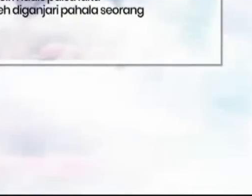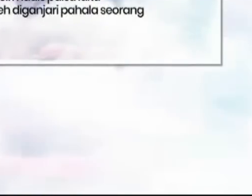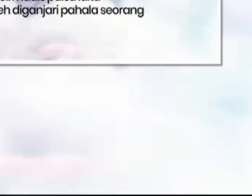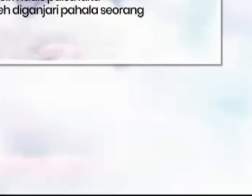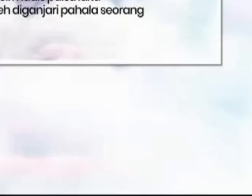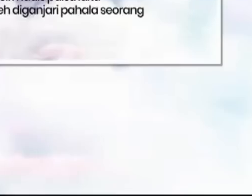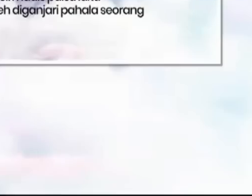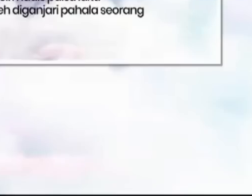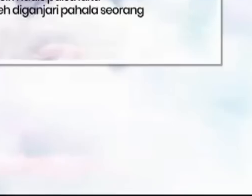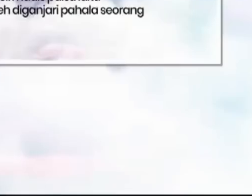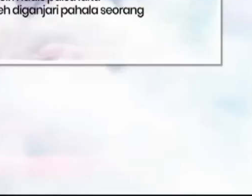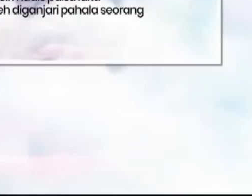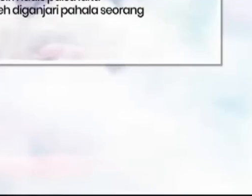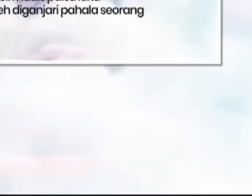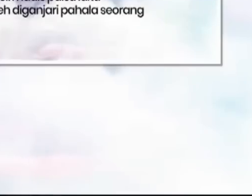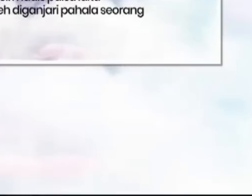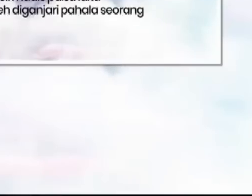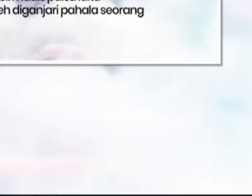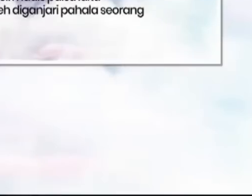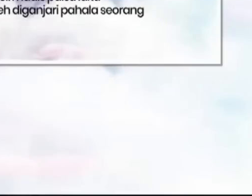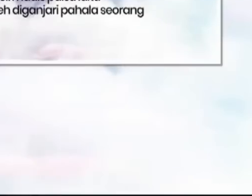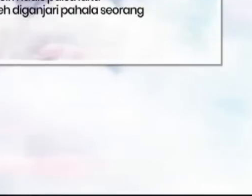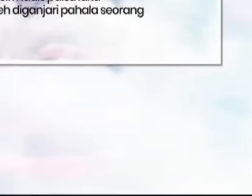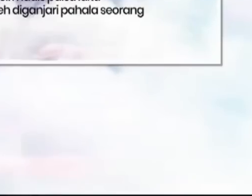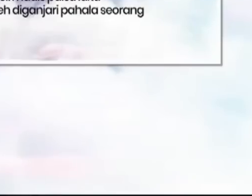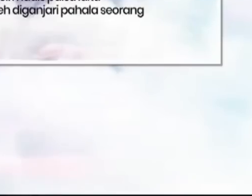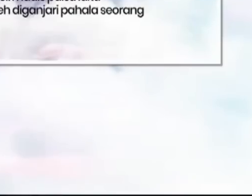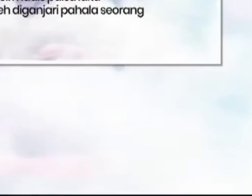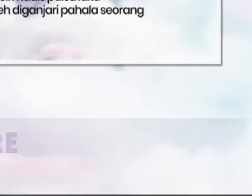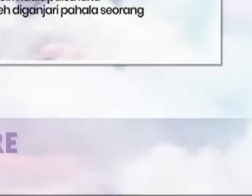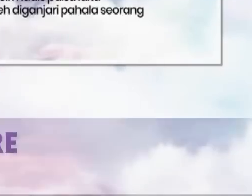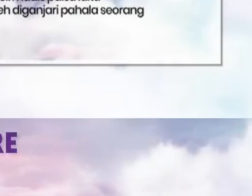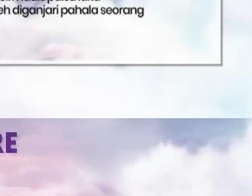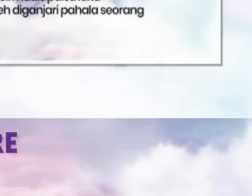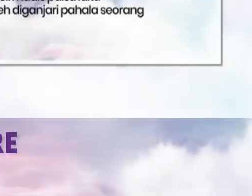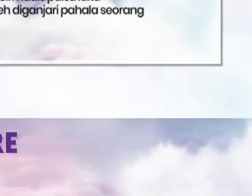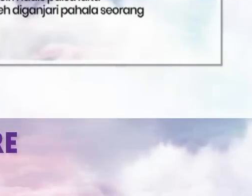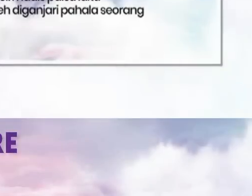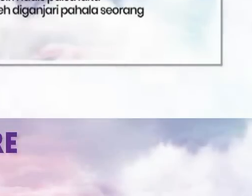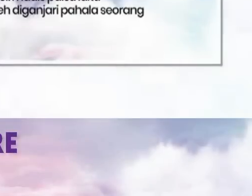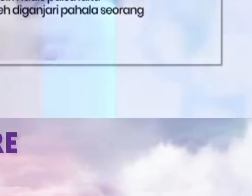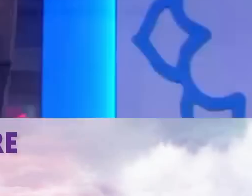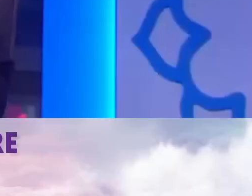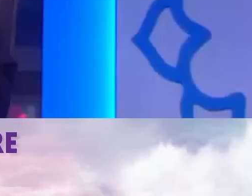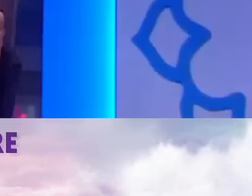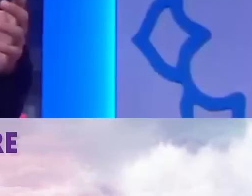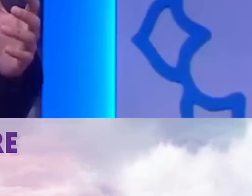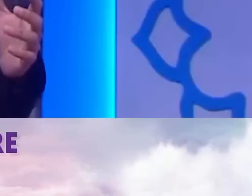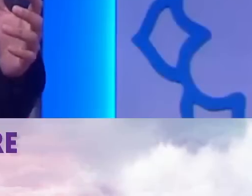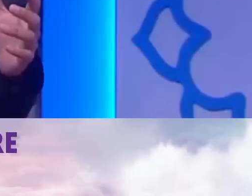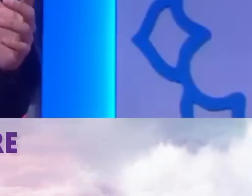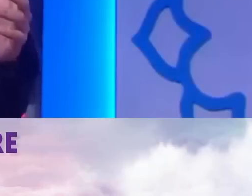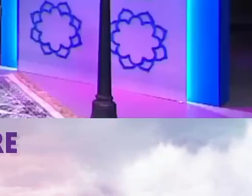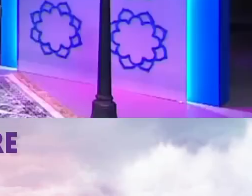saja, maknanya satu amalan tetapi ganjarannya seperti ganjaran pahala Nabi Ibrahim. Masya-Allah, macam tu Ustaz Usaini. Seakan-akan Ustaz